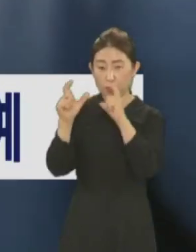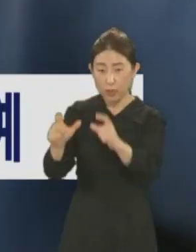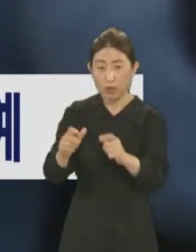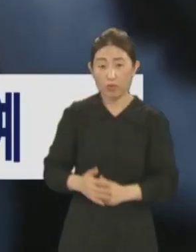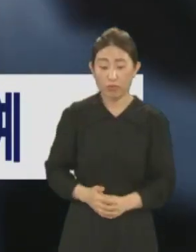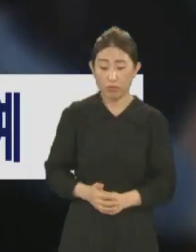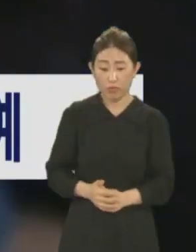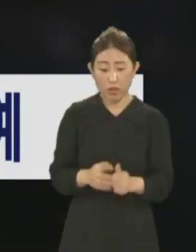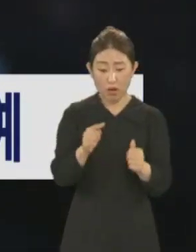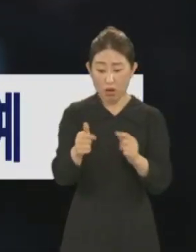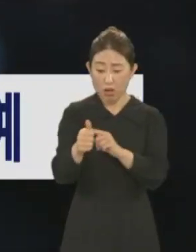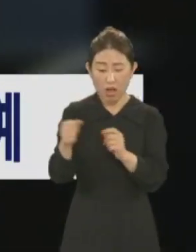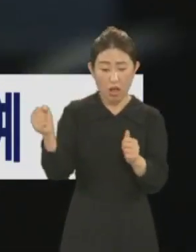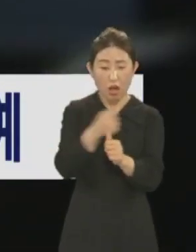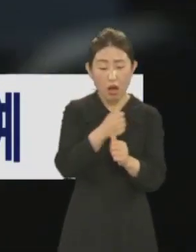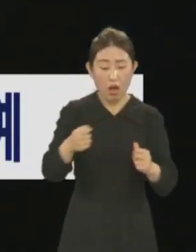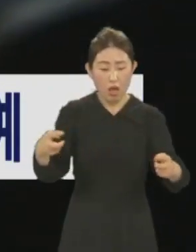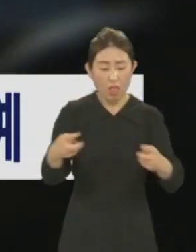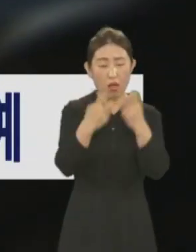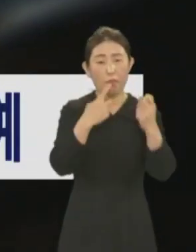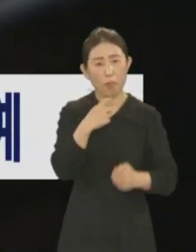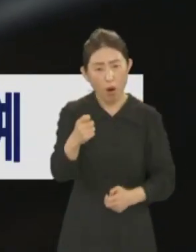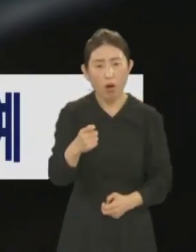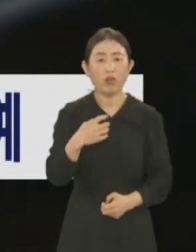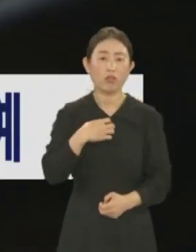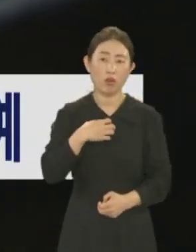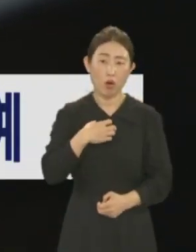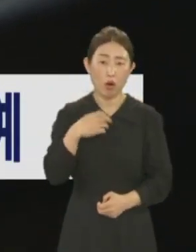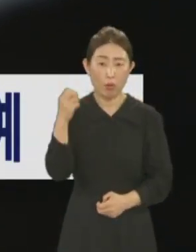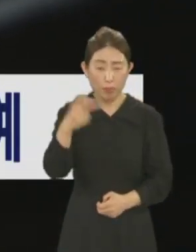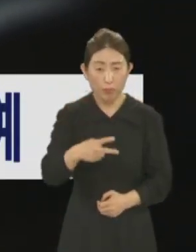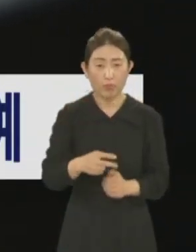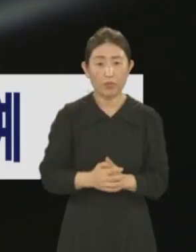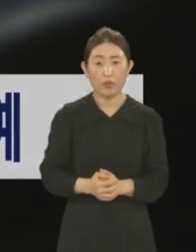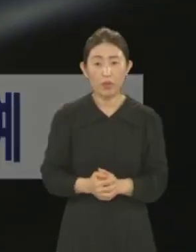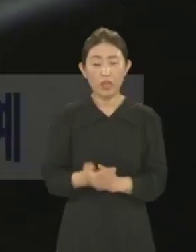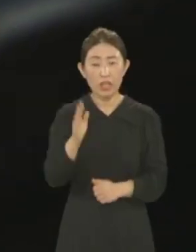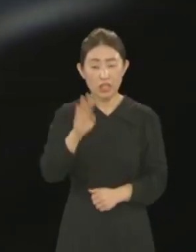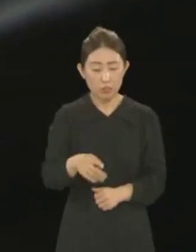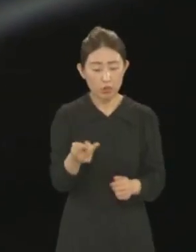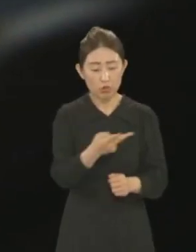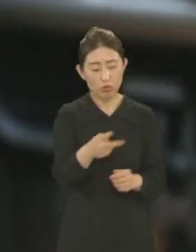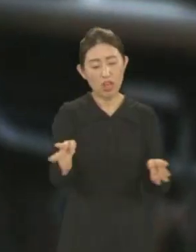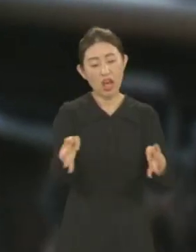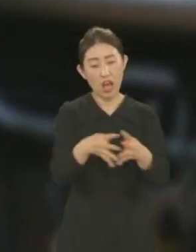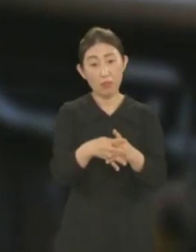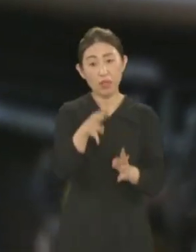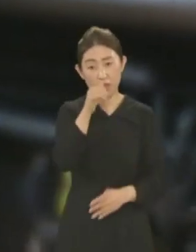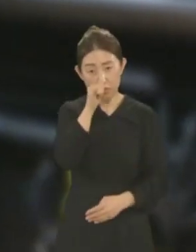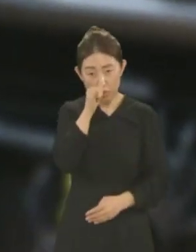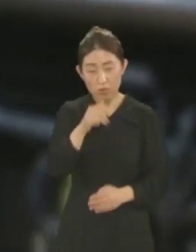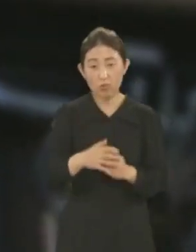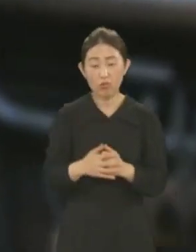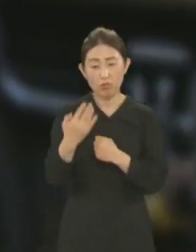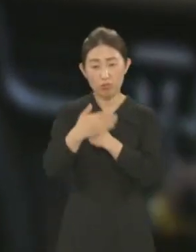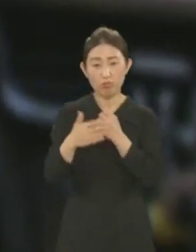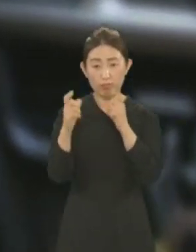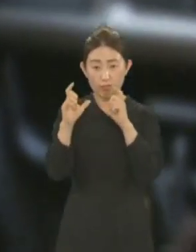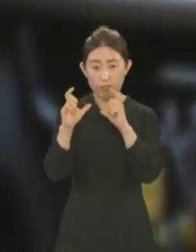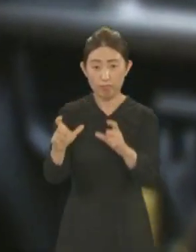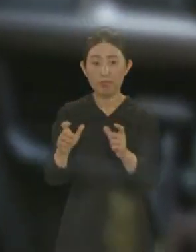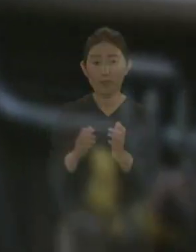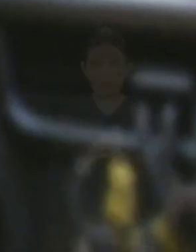재판부는 a씨의 행위가 대형 사고로 이어질 수 있었고 비난 가능성도 크지만 피해자와 합의한 점을 고려했다고